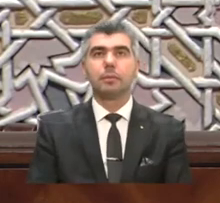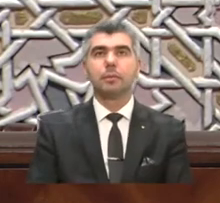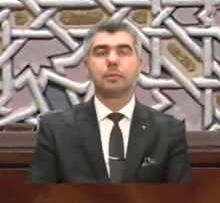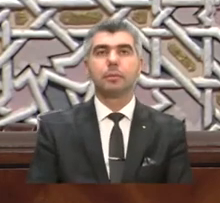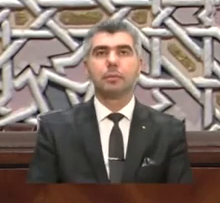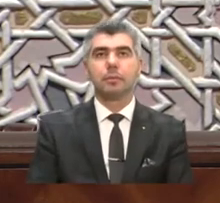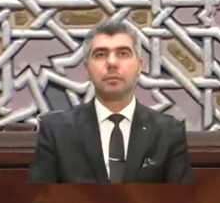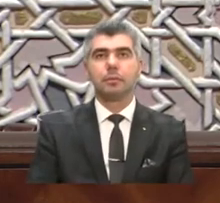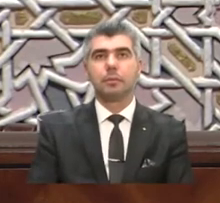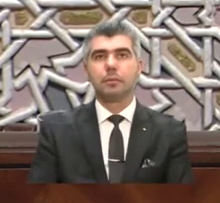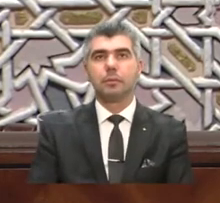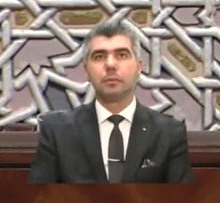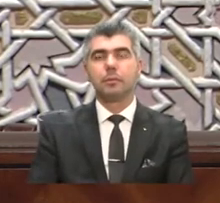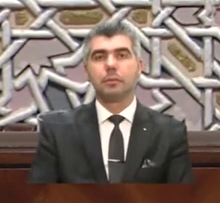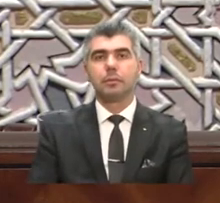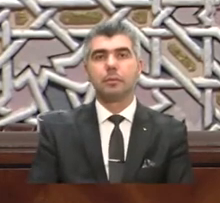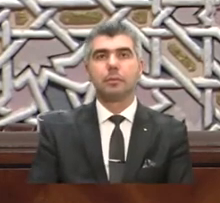نمرو،